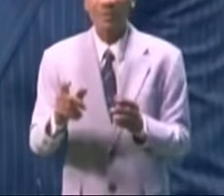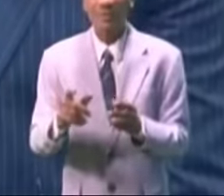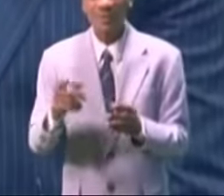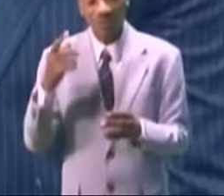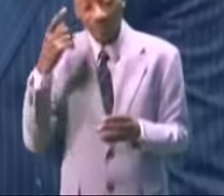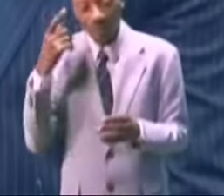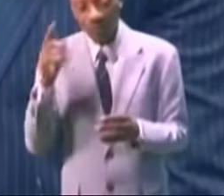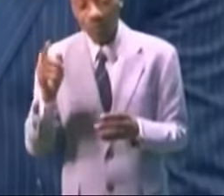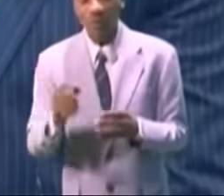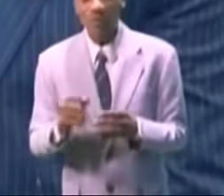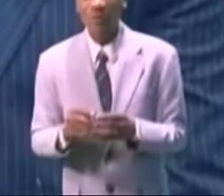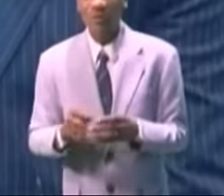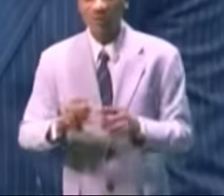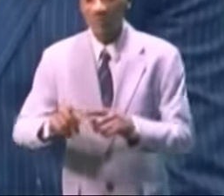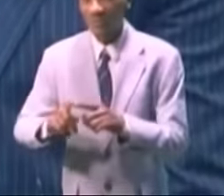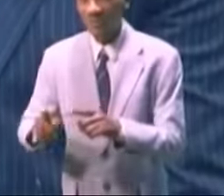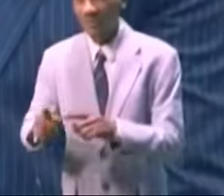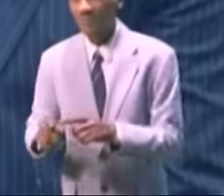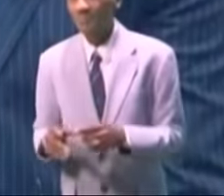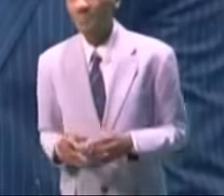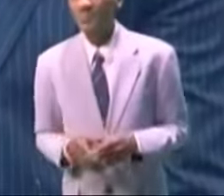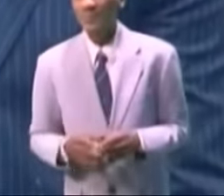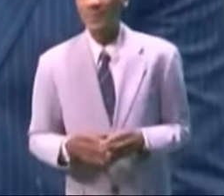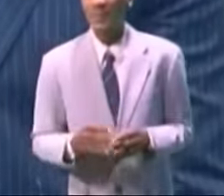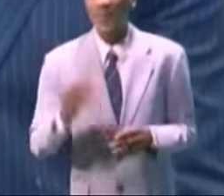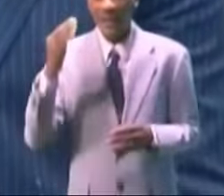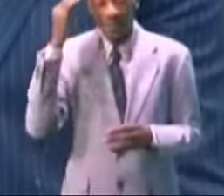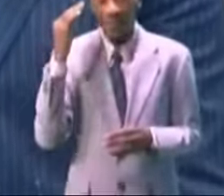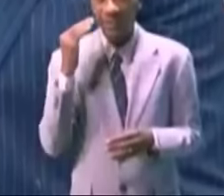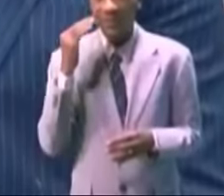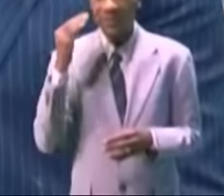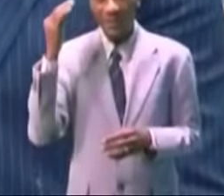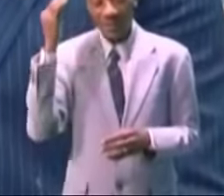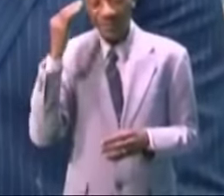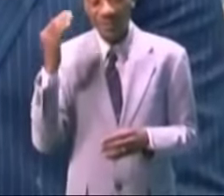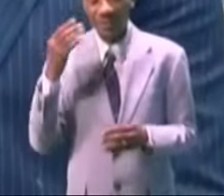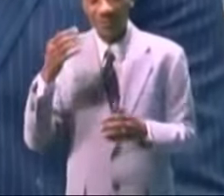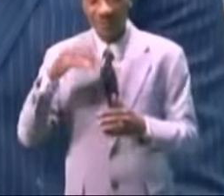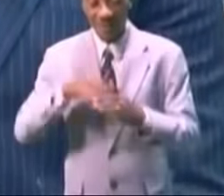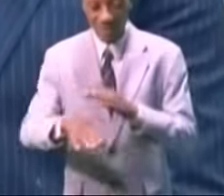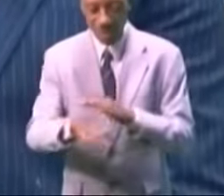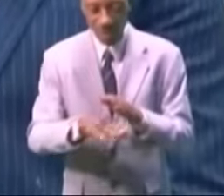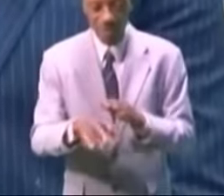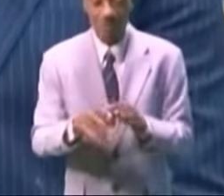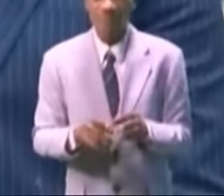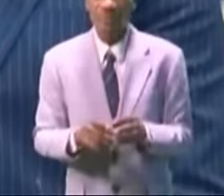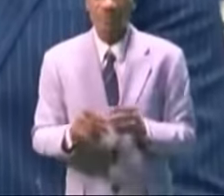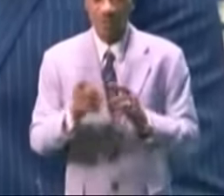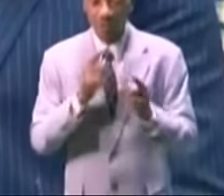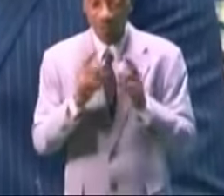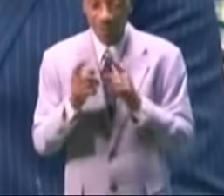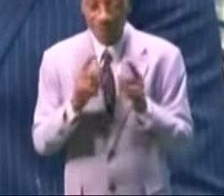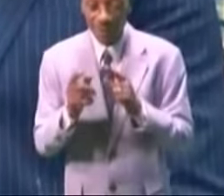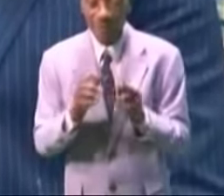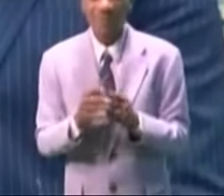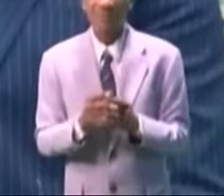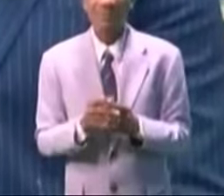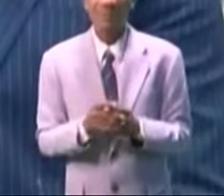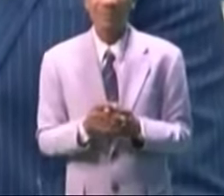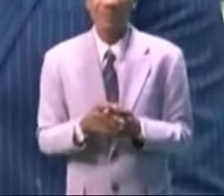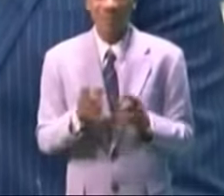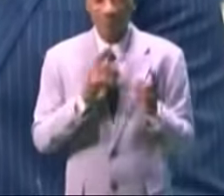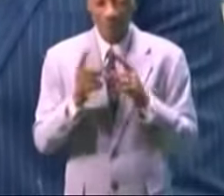le ministre est venu donner une nouvelle dynamique selon une nouvelle philosophie de travail